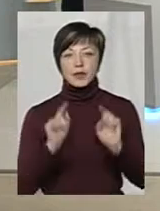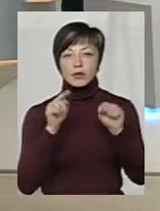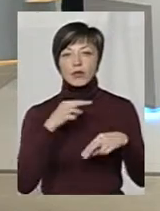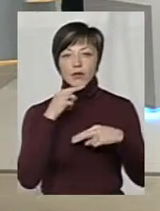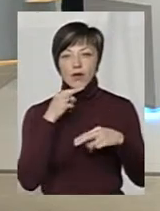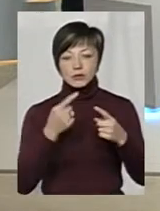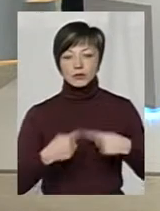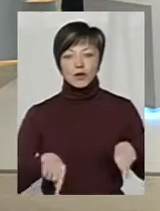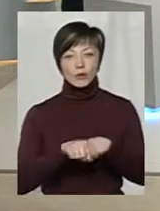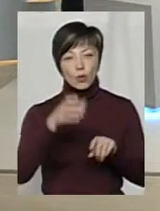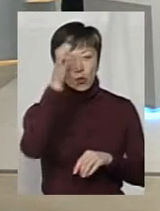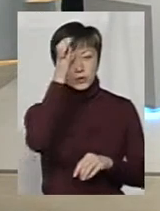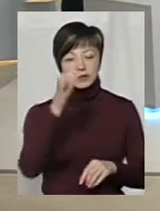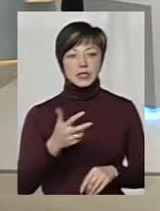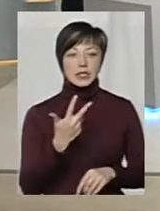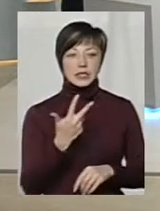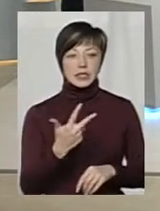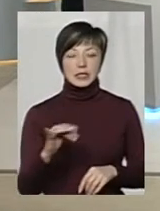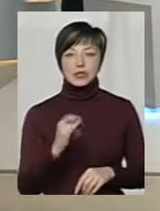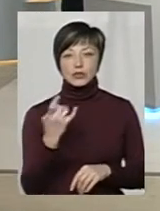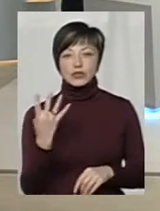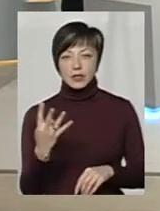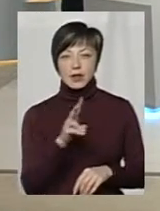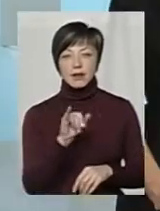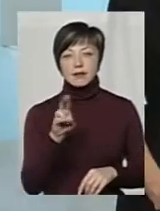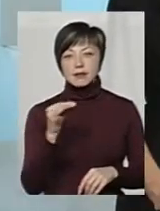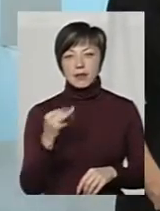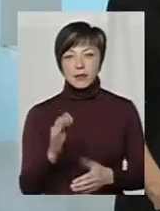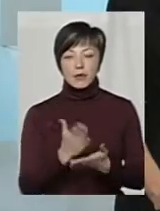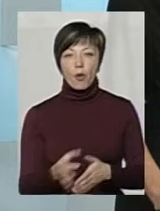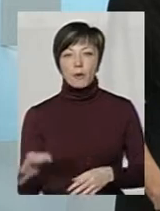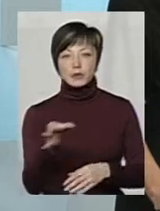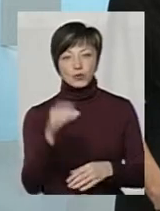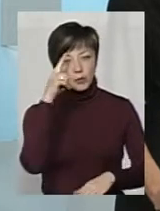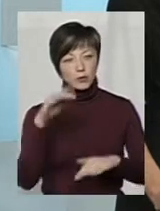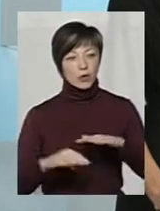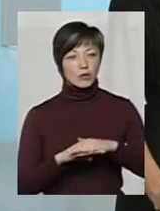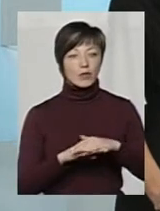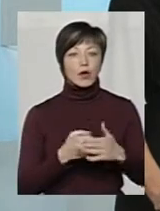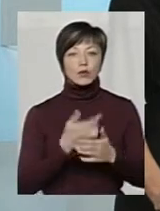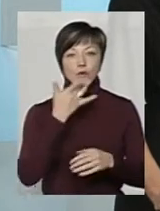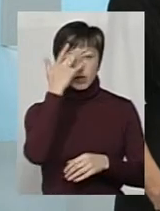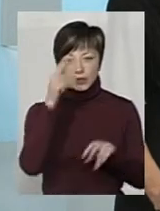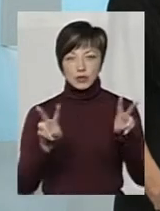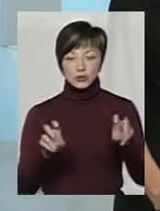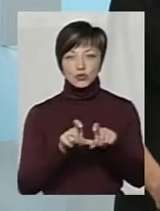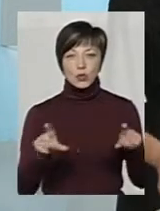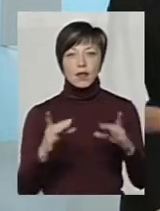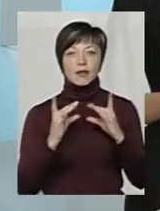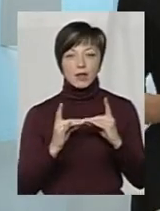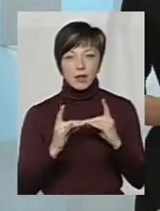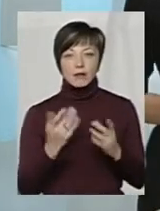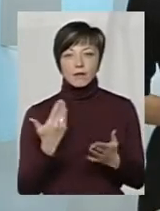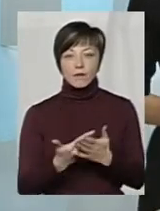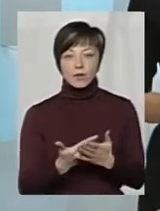на галузь освіти. 3 із 4 ліцеїв, які перебувають в обласному підпорядкуванні, до літа називались школи-інтернати.